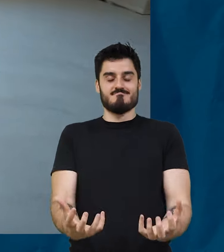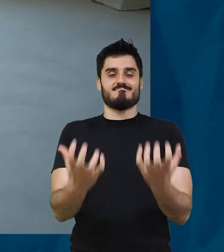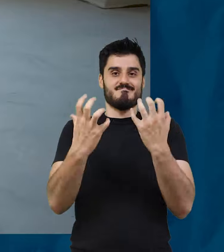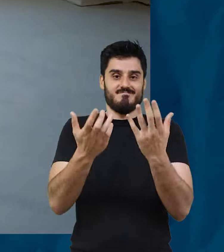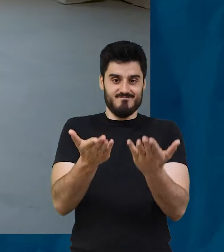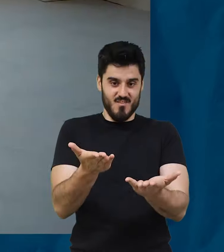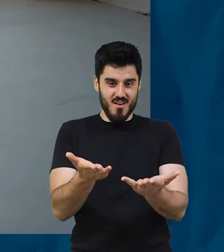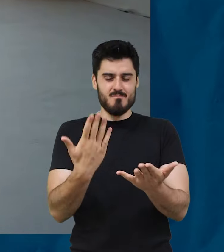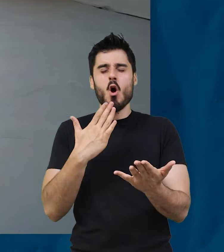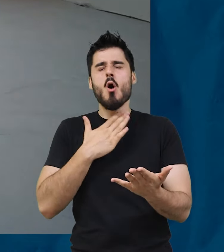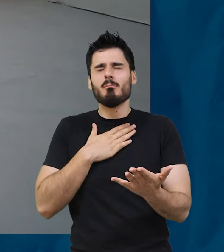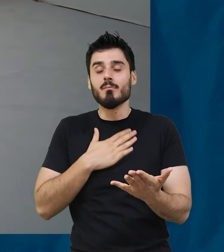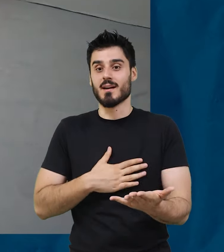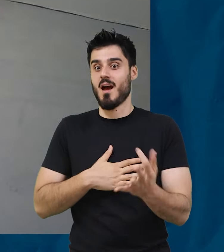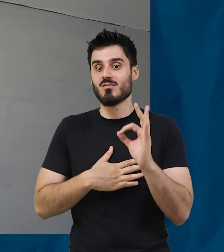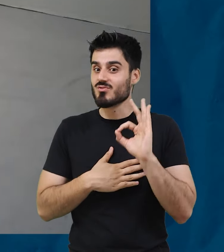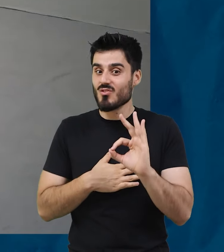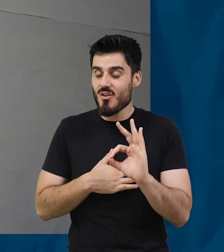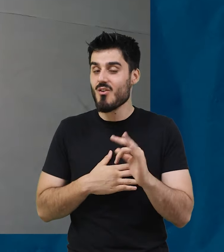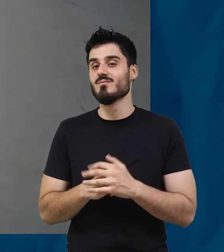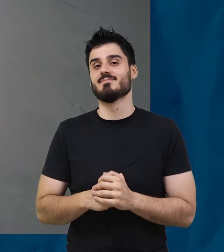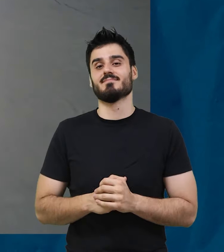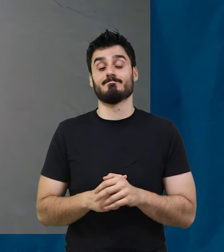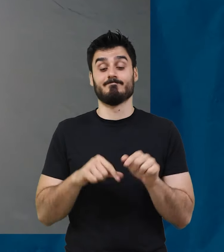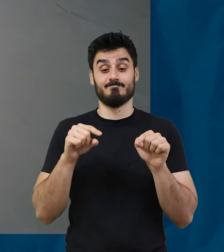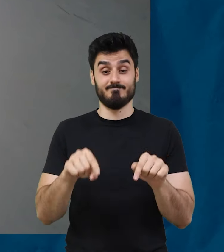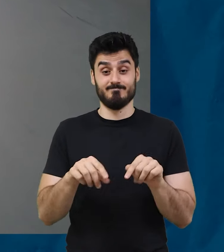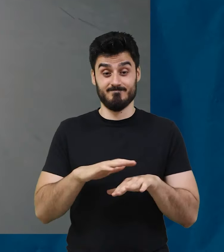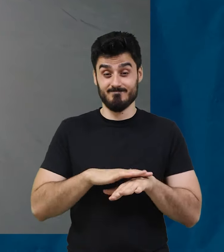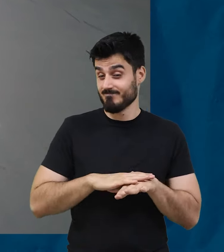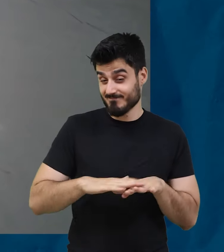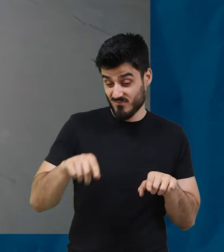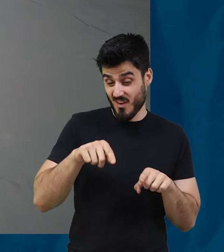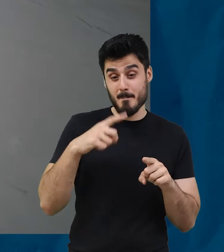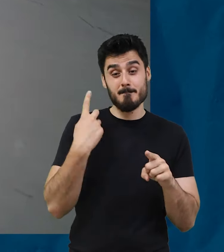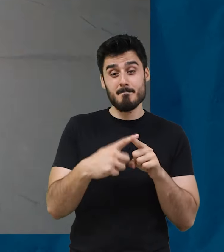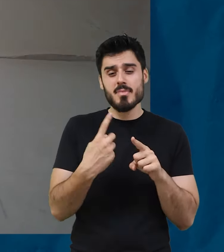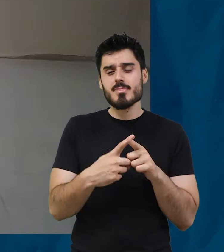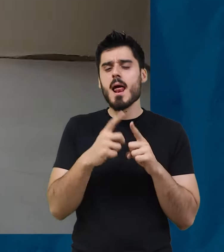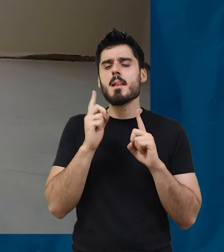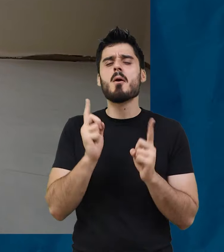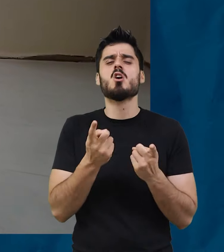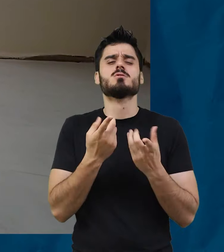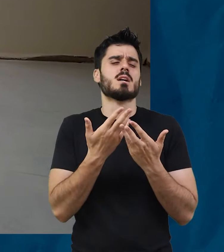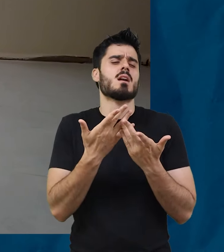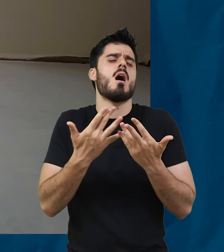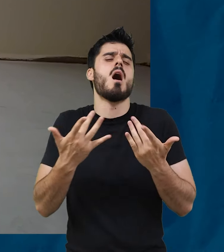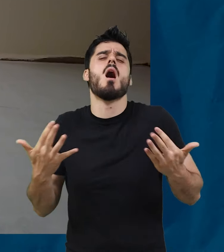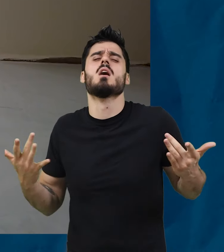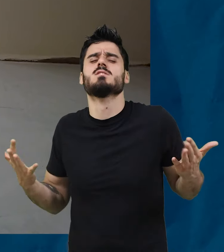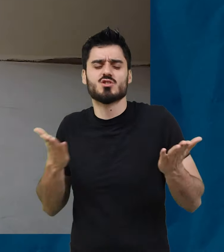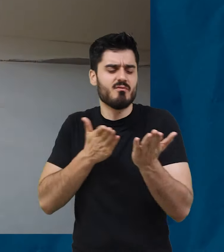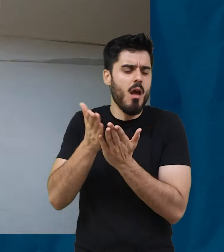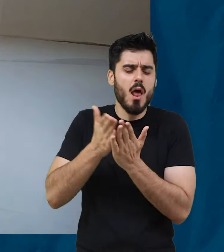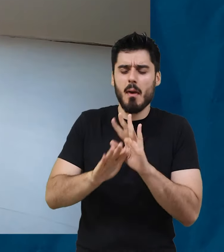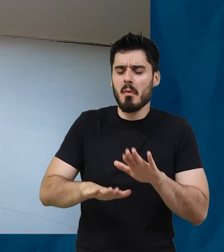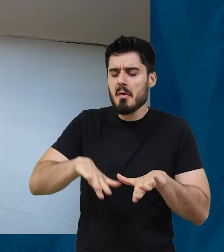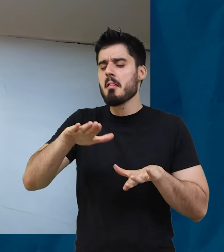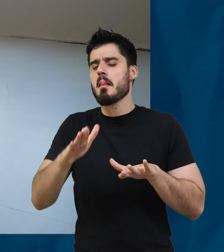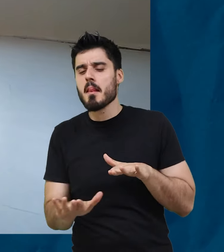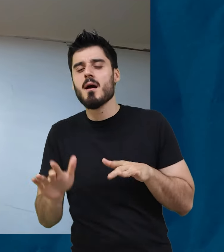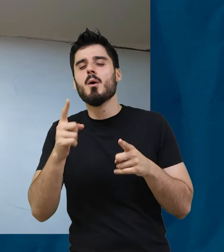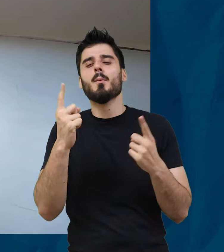визуален резултат, който е и много приятен на допир. С ултратоп лофт възможностите за персонализация са безкрайни, така